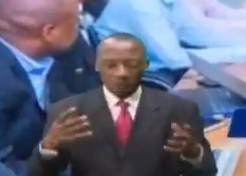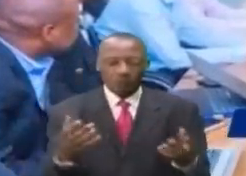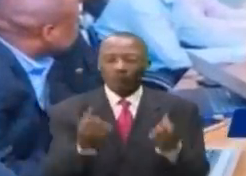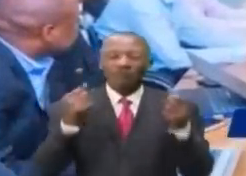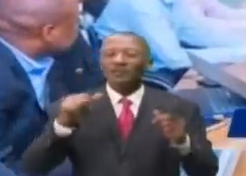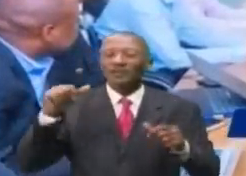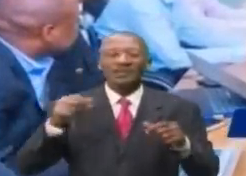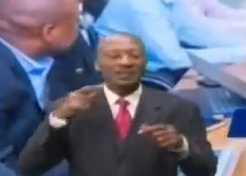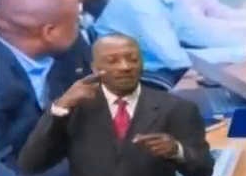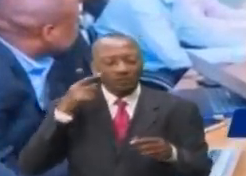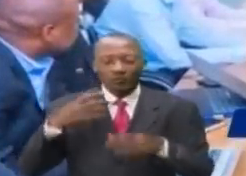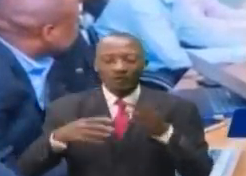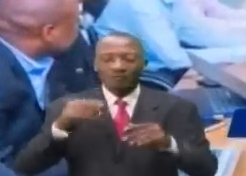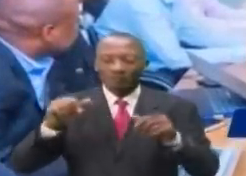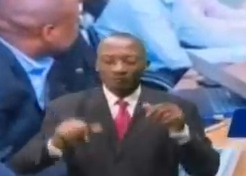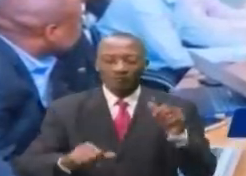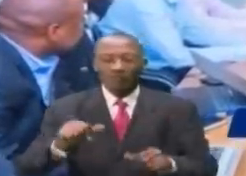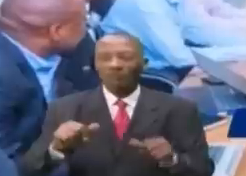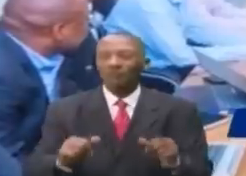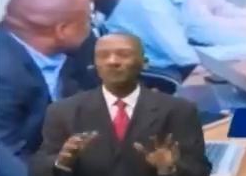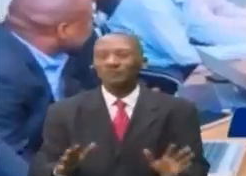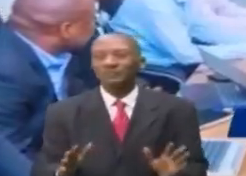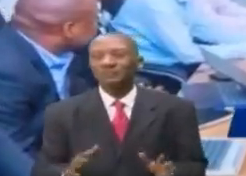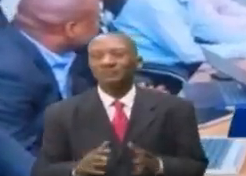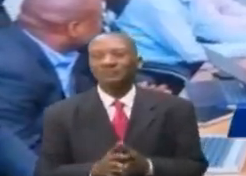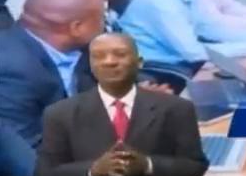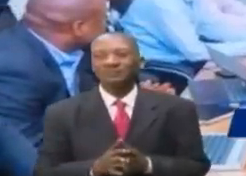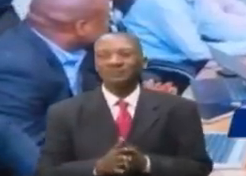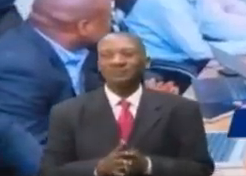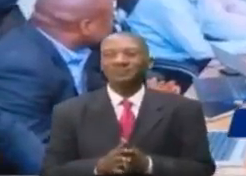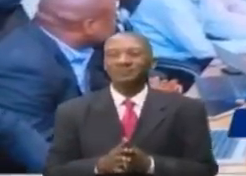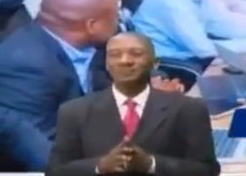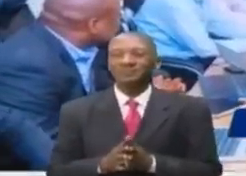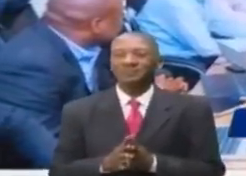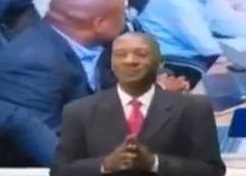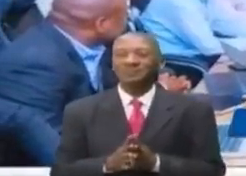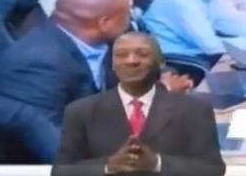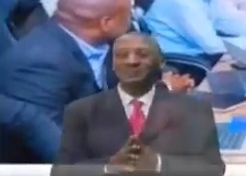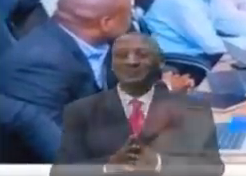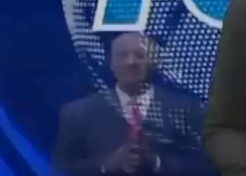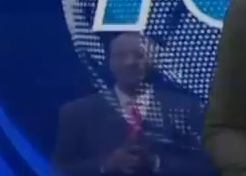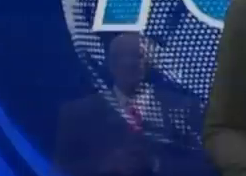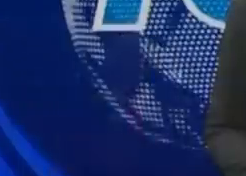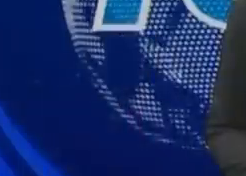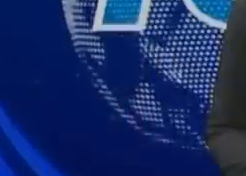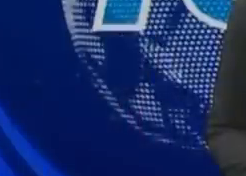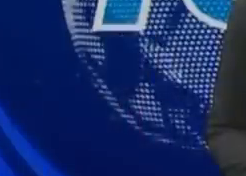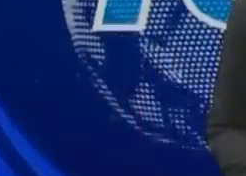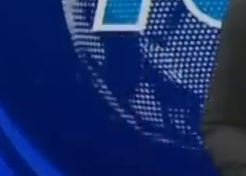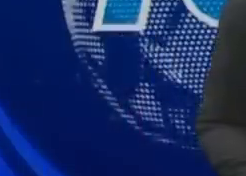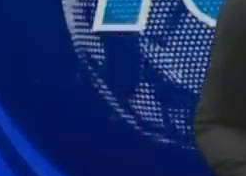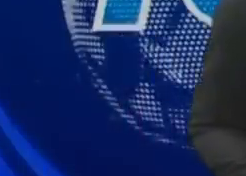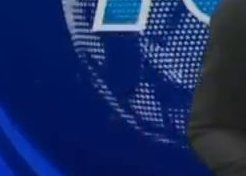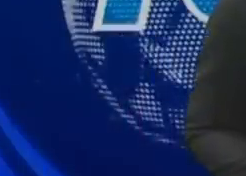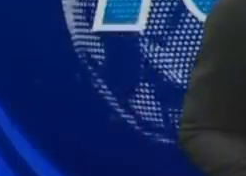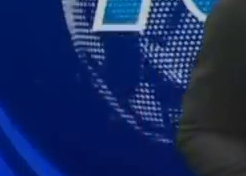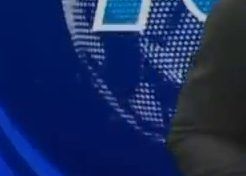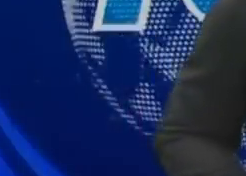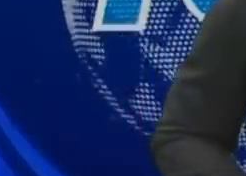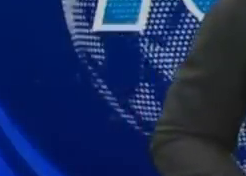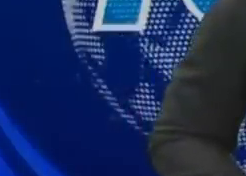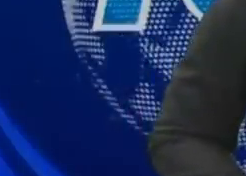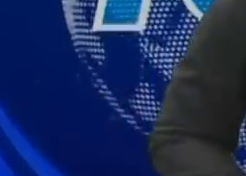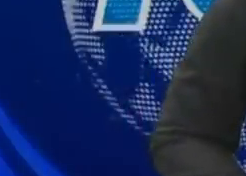directeur général Miguel Cachal Katemp, précise le journal. Il est 14h à